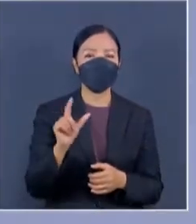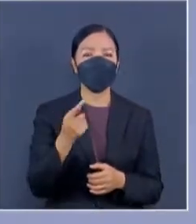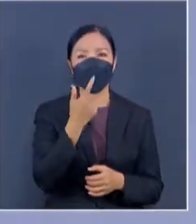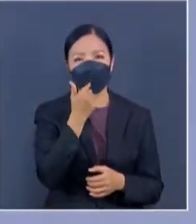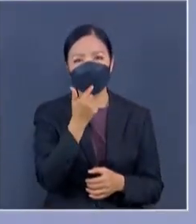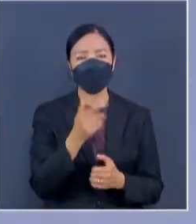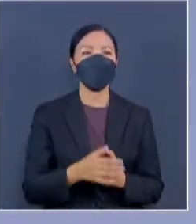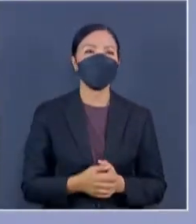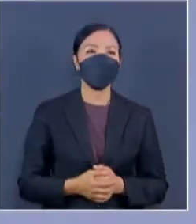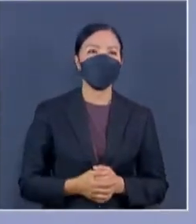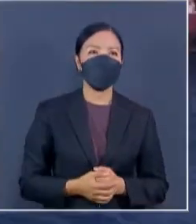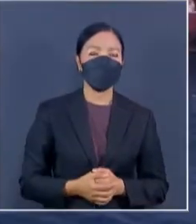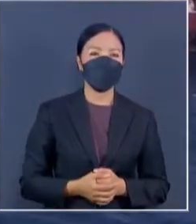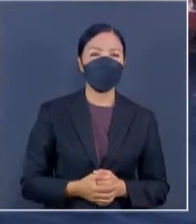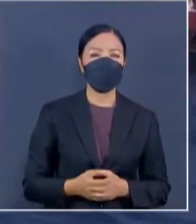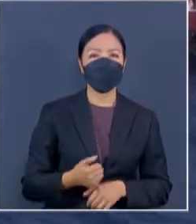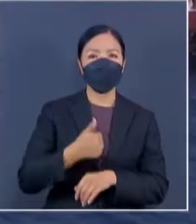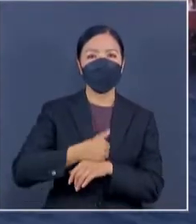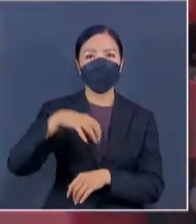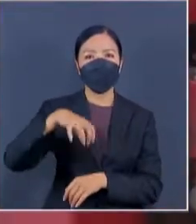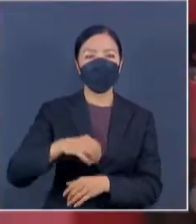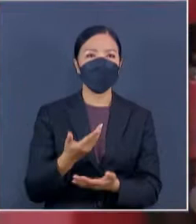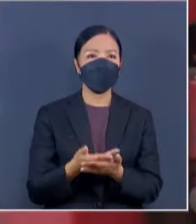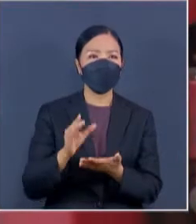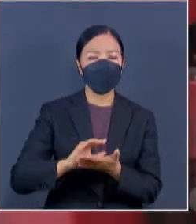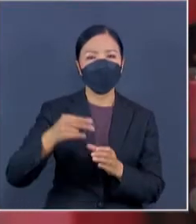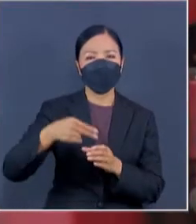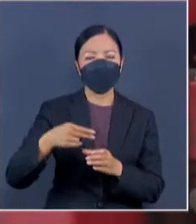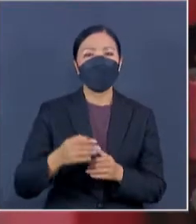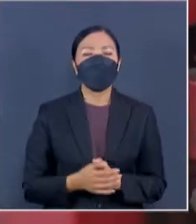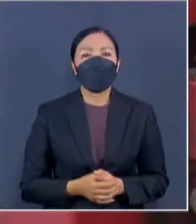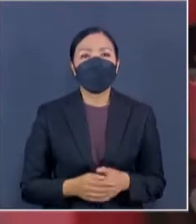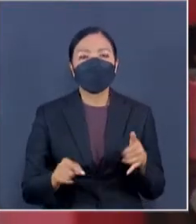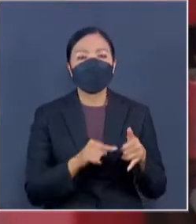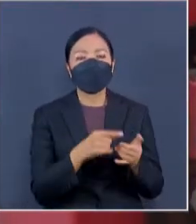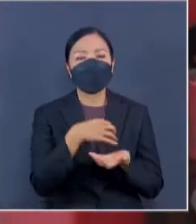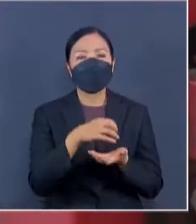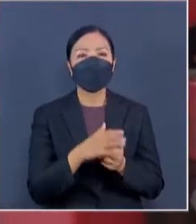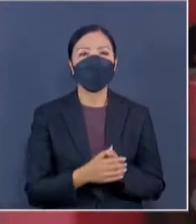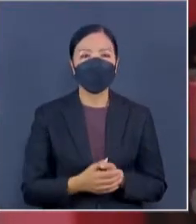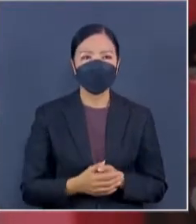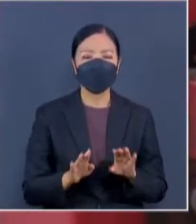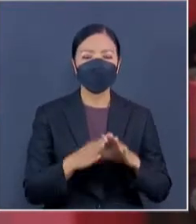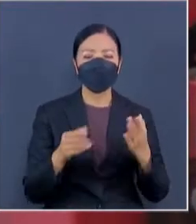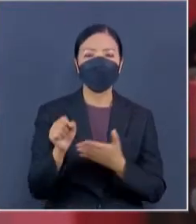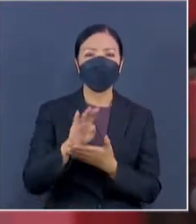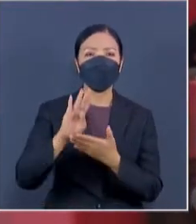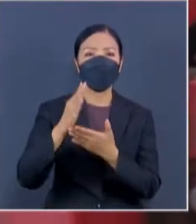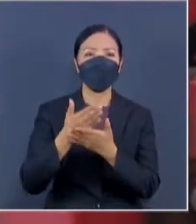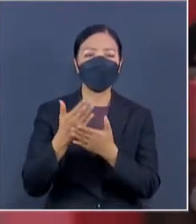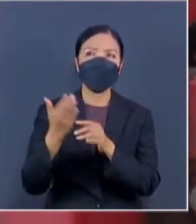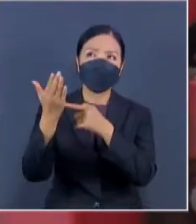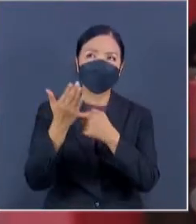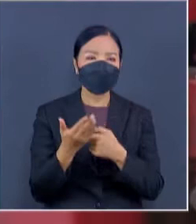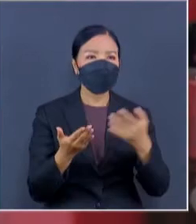นายวิศักดิ์วัฒนทรัพย์ผู้อำนวยการสำนักงานกองทุนน้ำมันเชื้อเพลิงก็บอกว่าสำนักงานเนี่ยเปิดให้สถาบันการเงินเสน